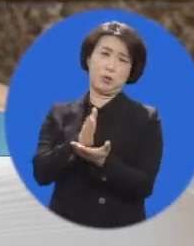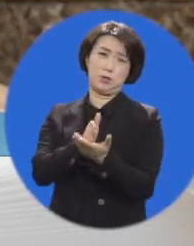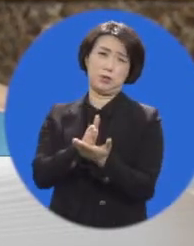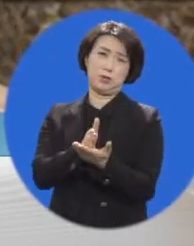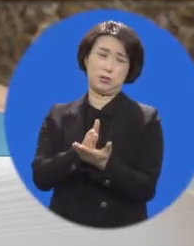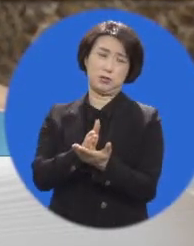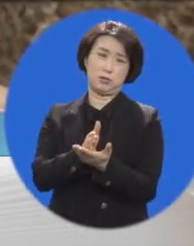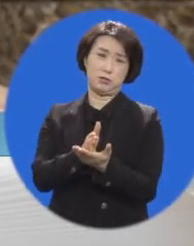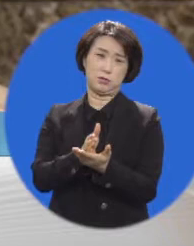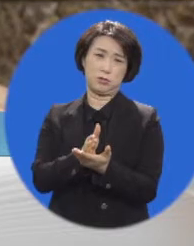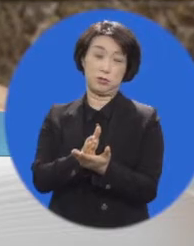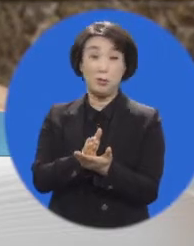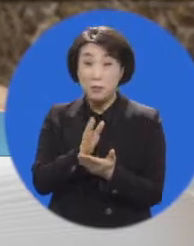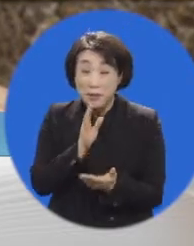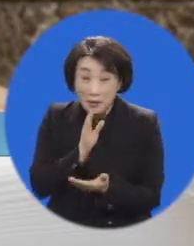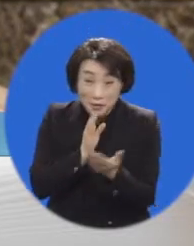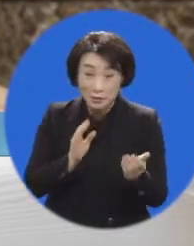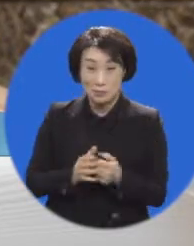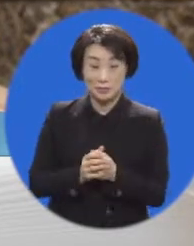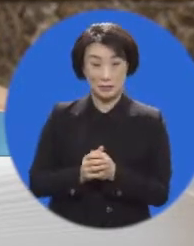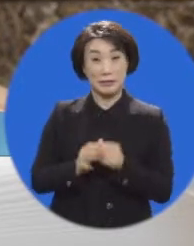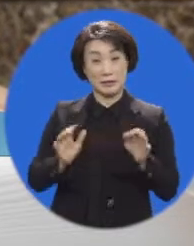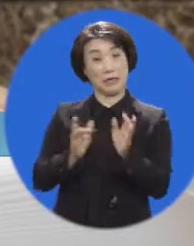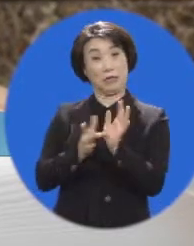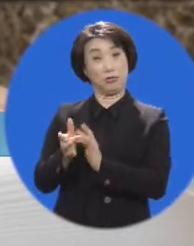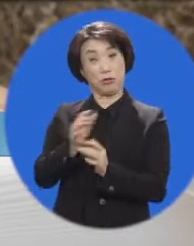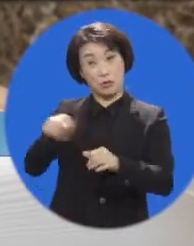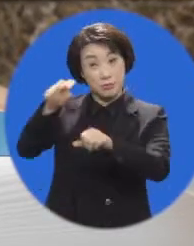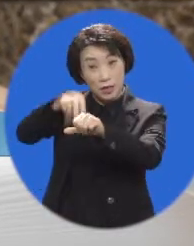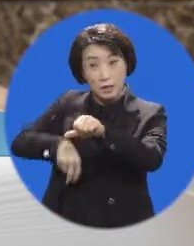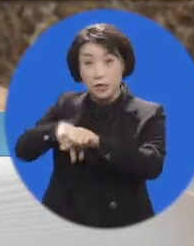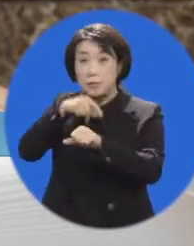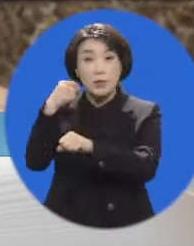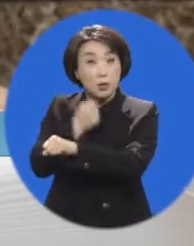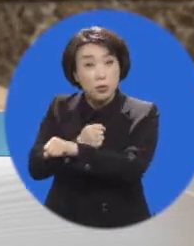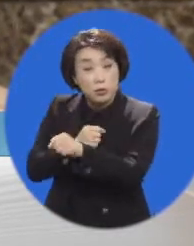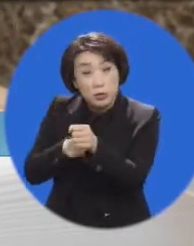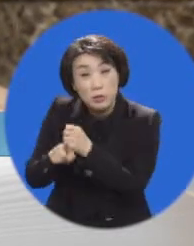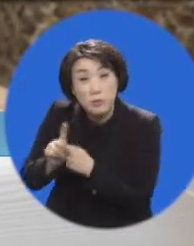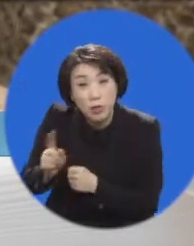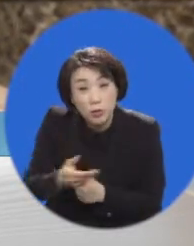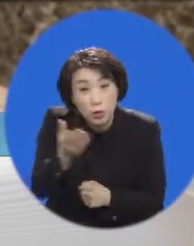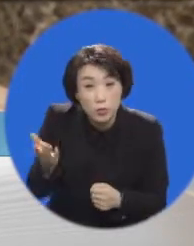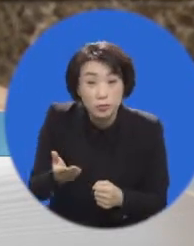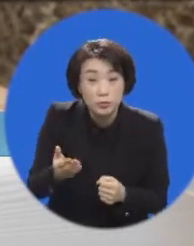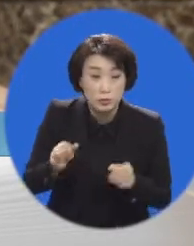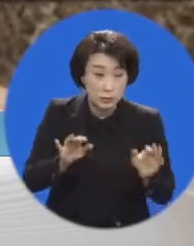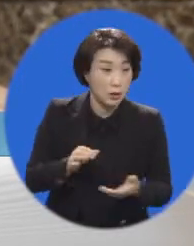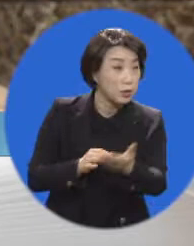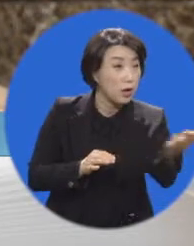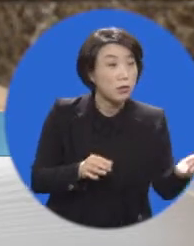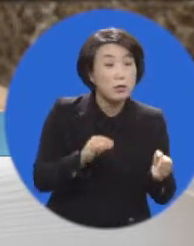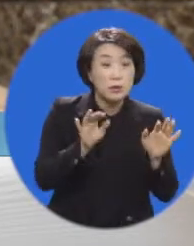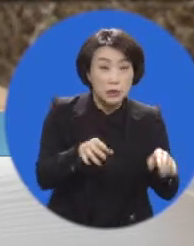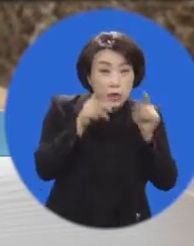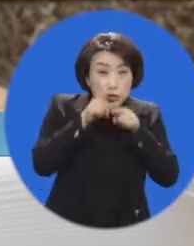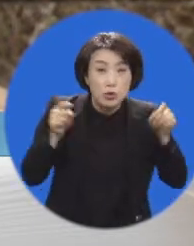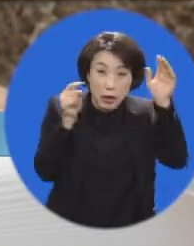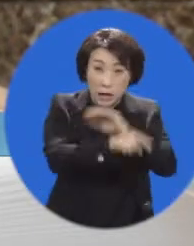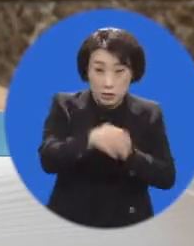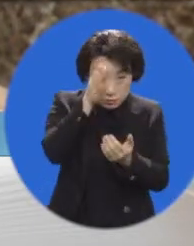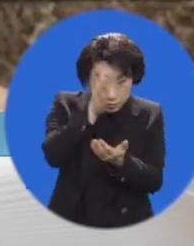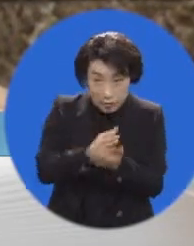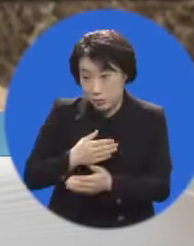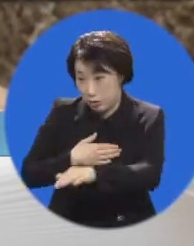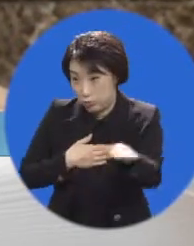거예요. 근데 예수님의 십자가의 피의 공로가 뭐예요? 너는 절대로 지옥 가면 안